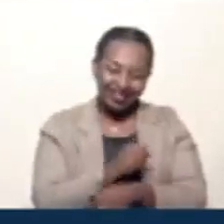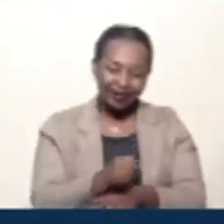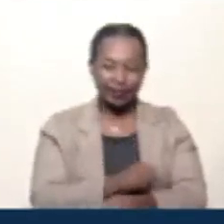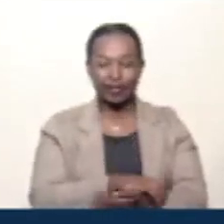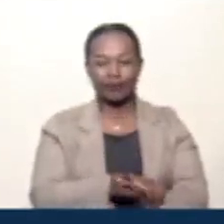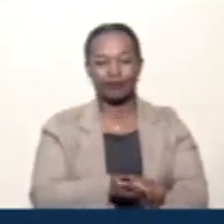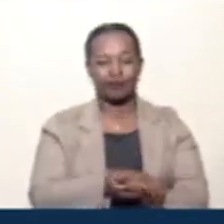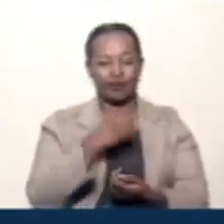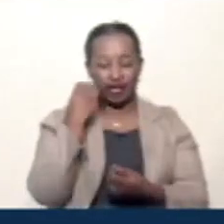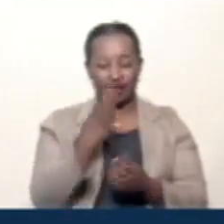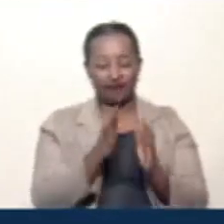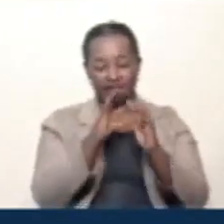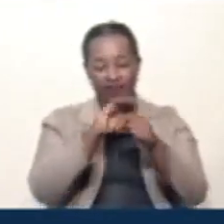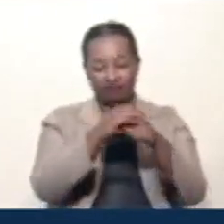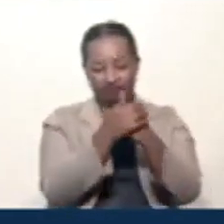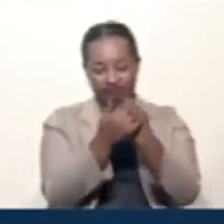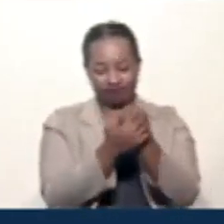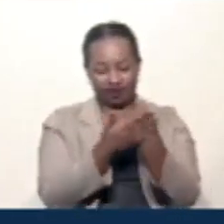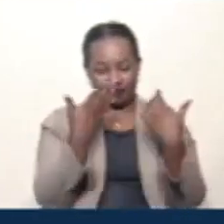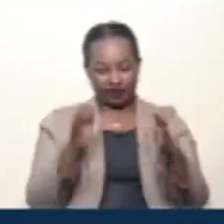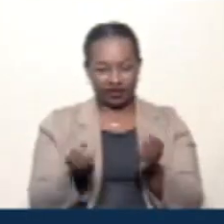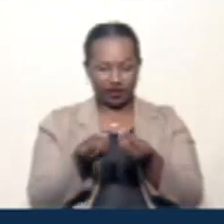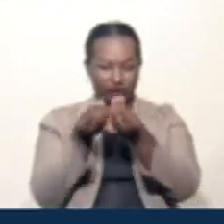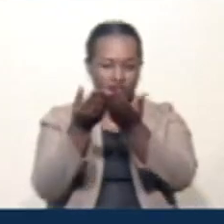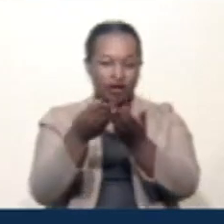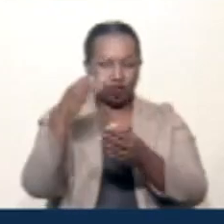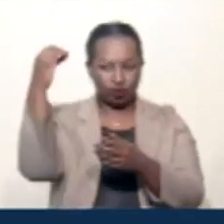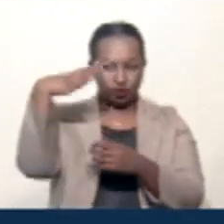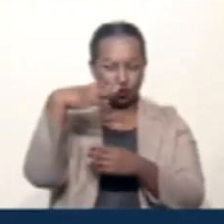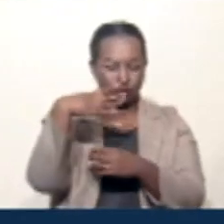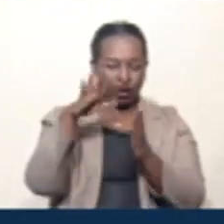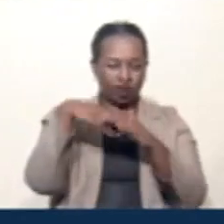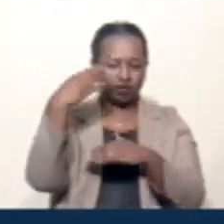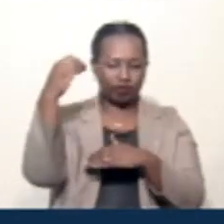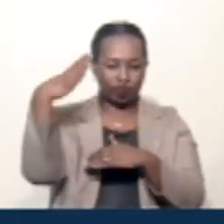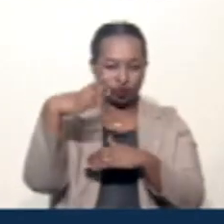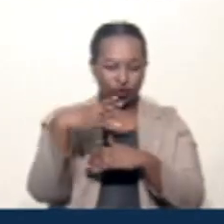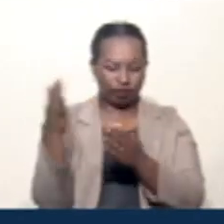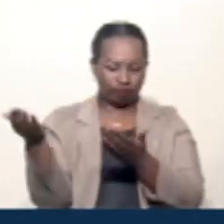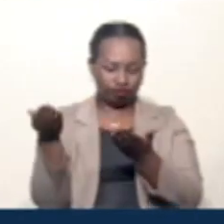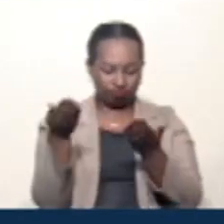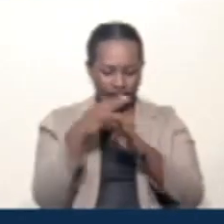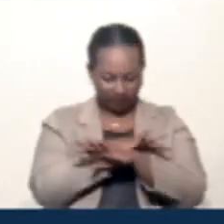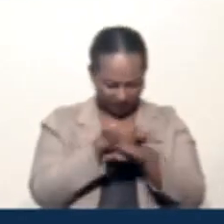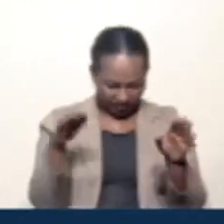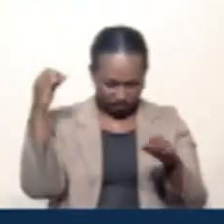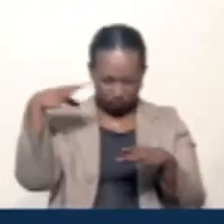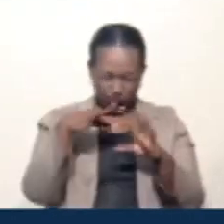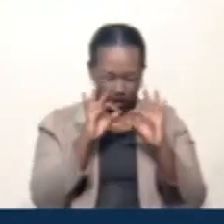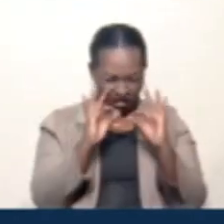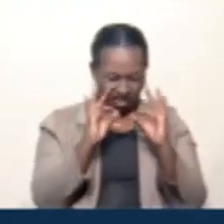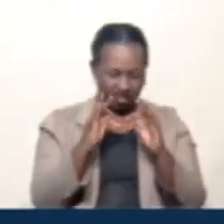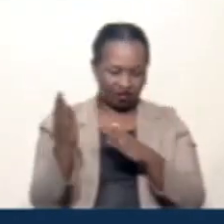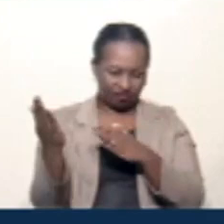Iyo yumye gutya turanika ikuma tukagira tukayikuraho yumye